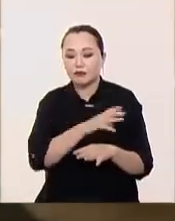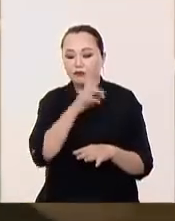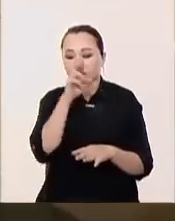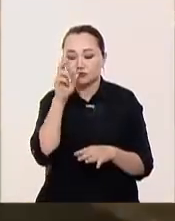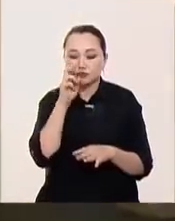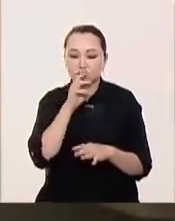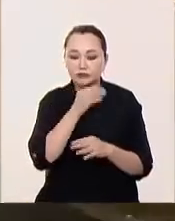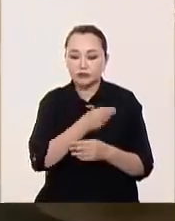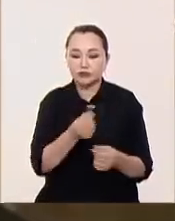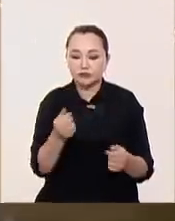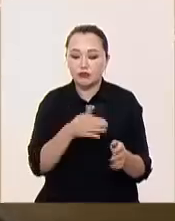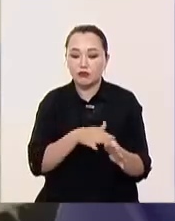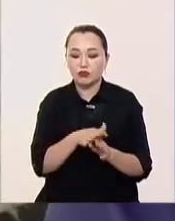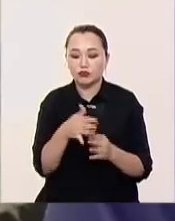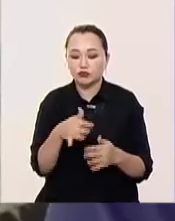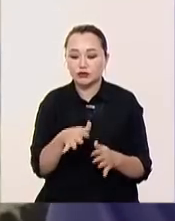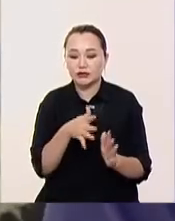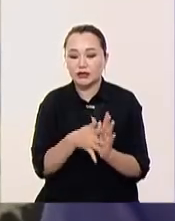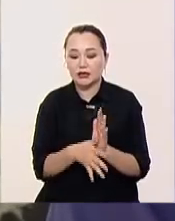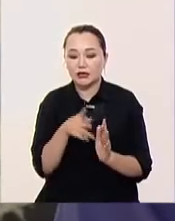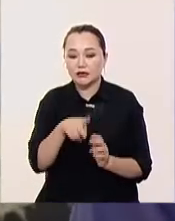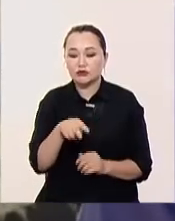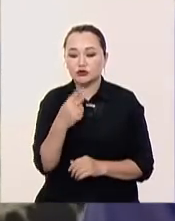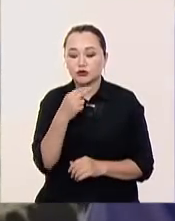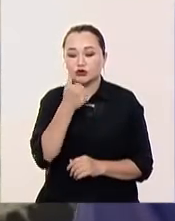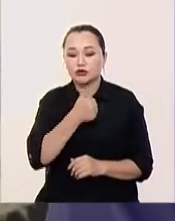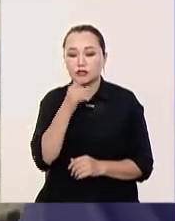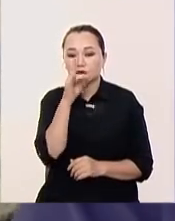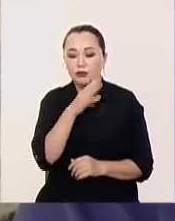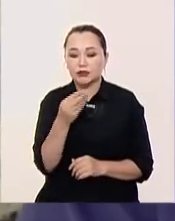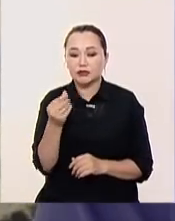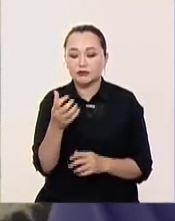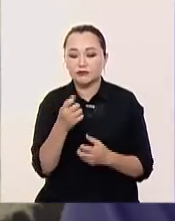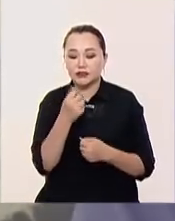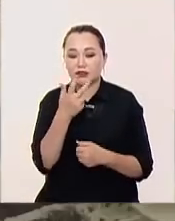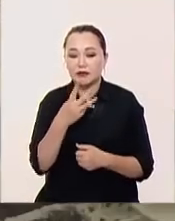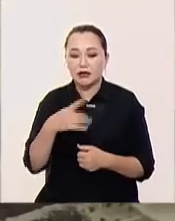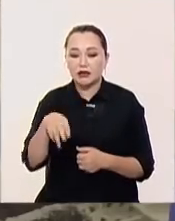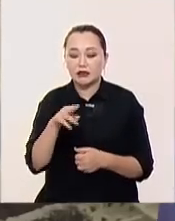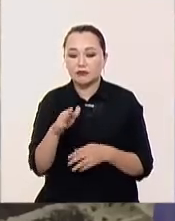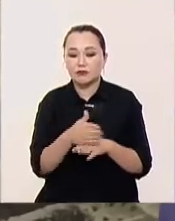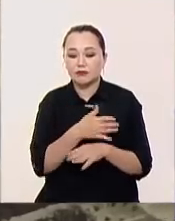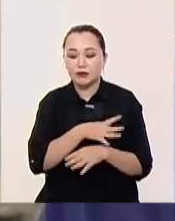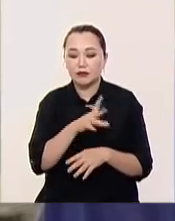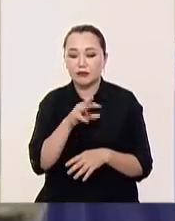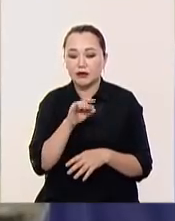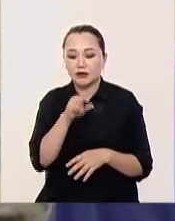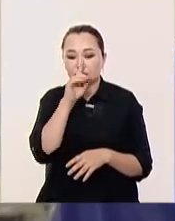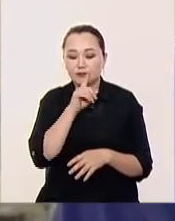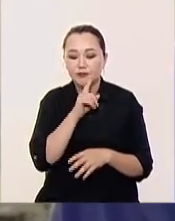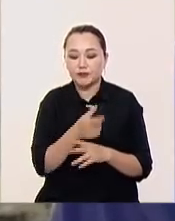қаражат толықтай игерілген. 2022 жылға біз республикалық бюджеттен 3 миллиард теңге бөлінген болатын. Наурыз айында